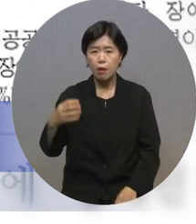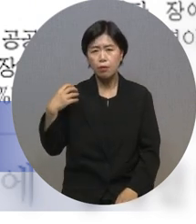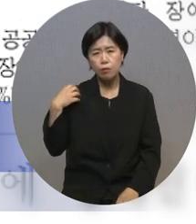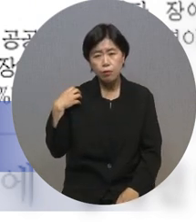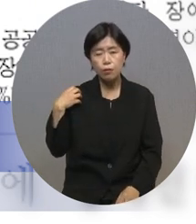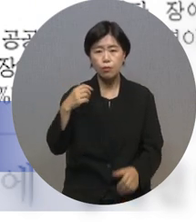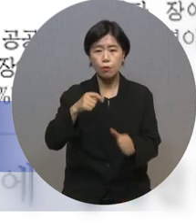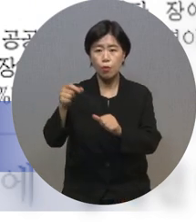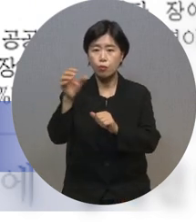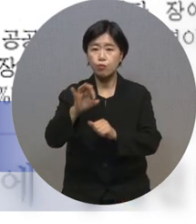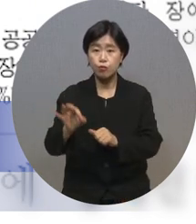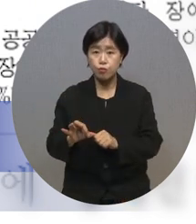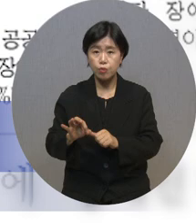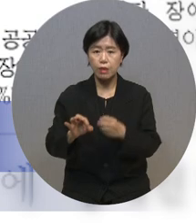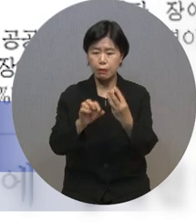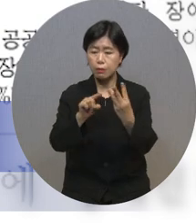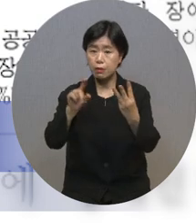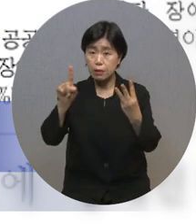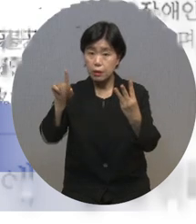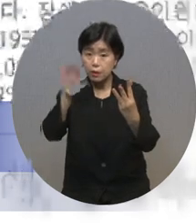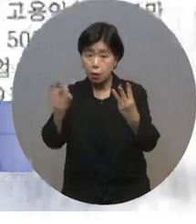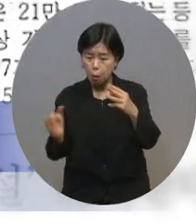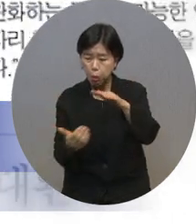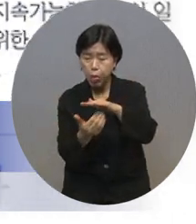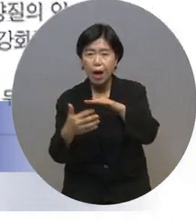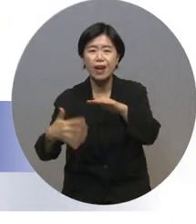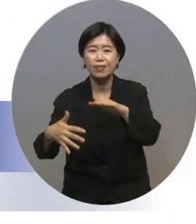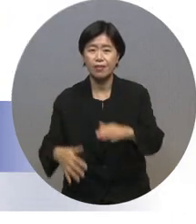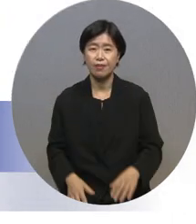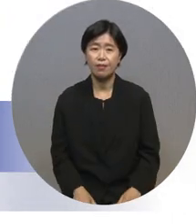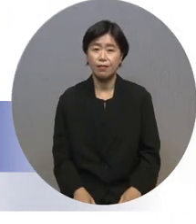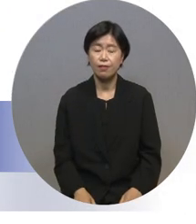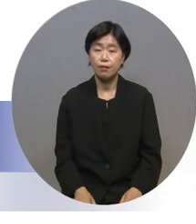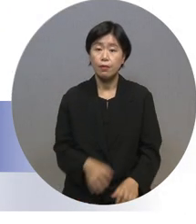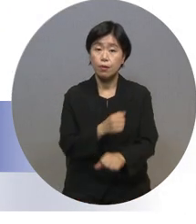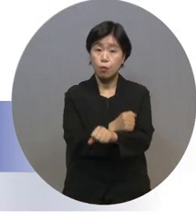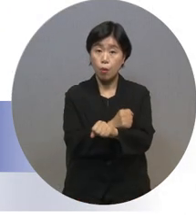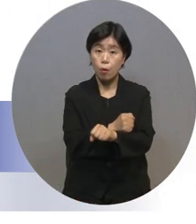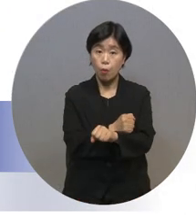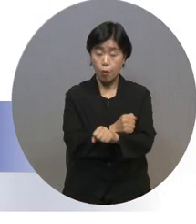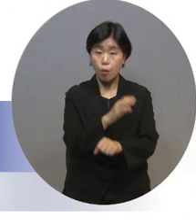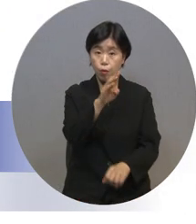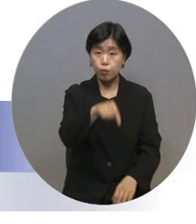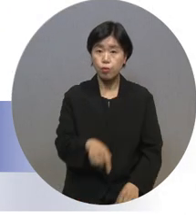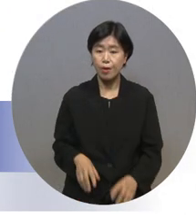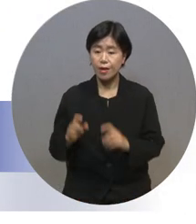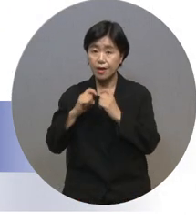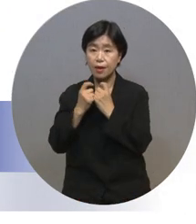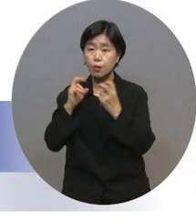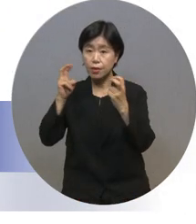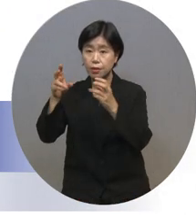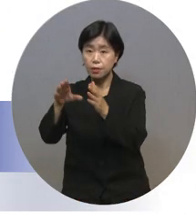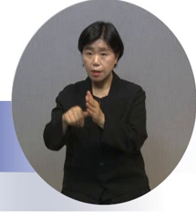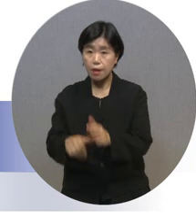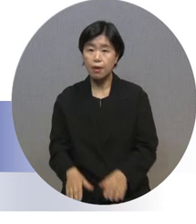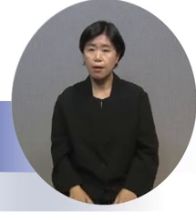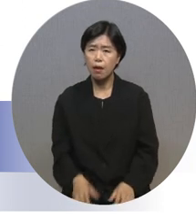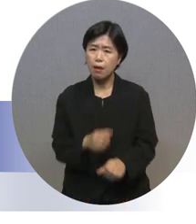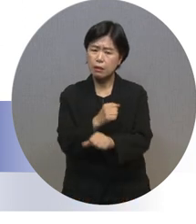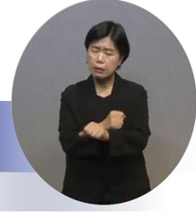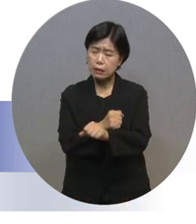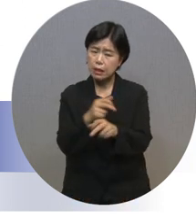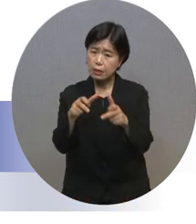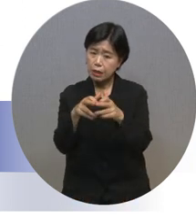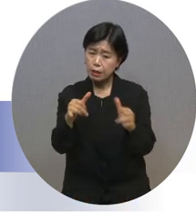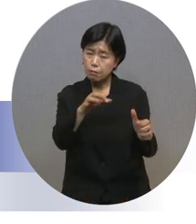고용률 3.1% 못 미쳤습니다이 고용 노동부는 민간기업의 경우 장애인 고용을 어려워하는